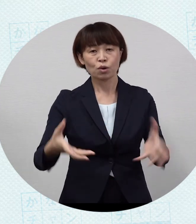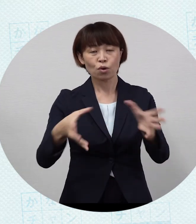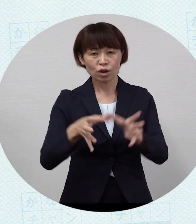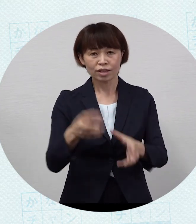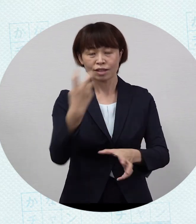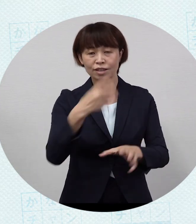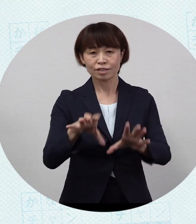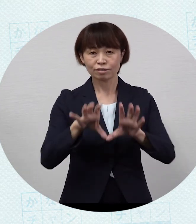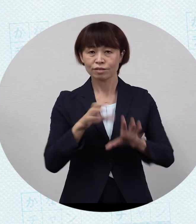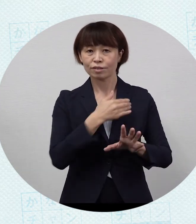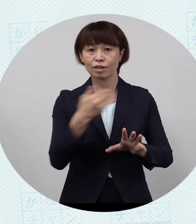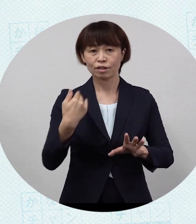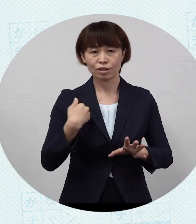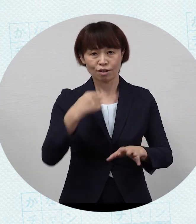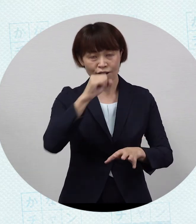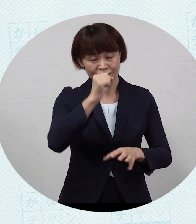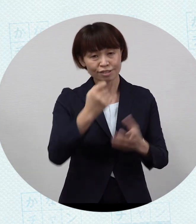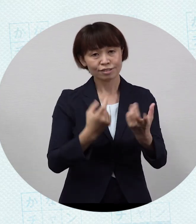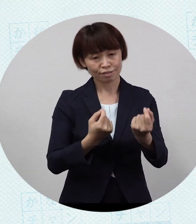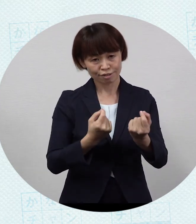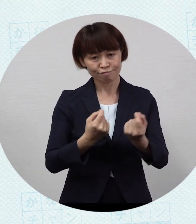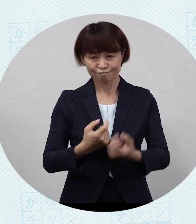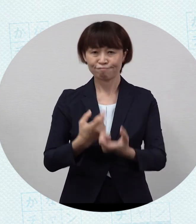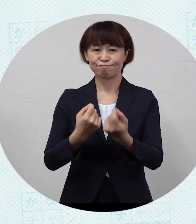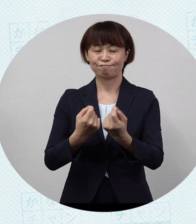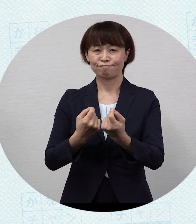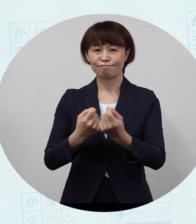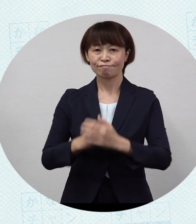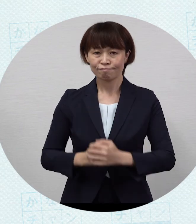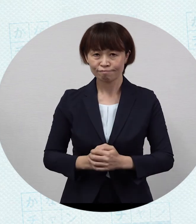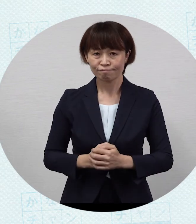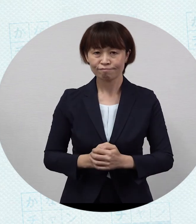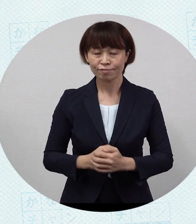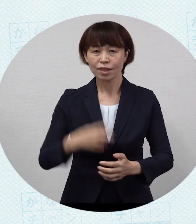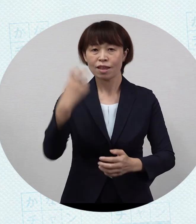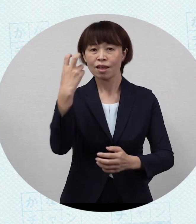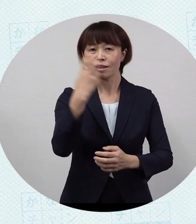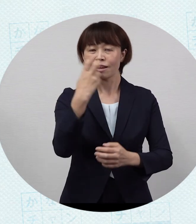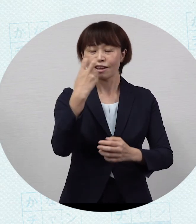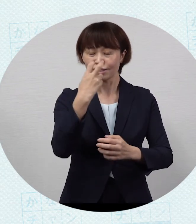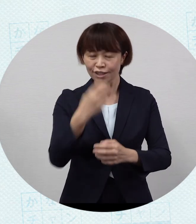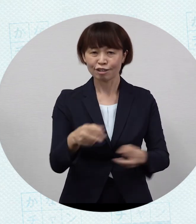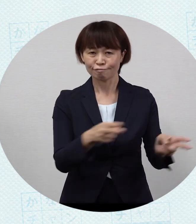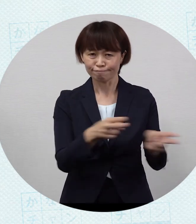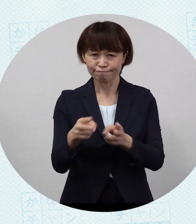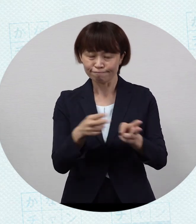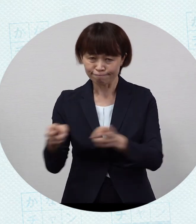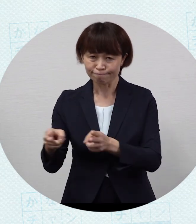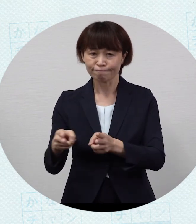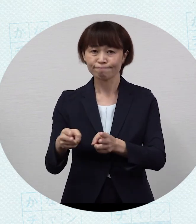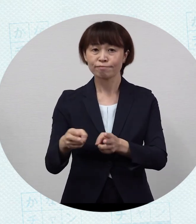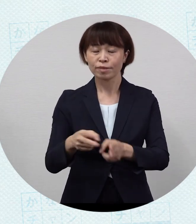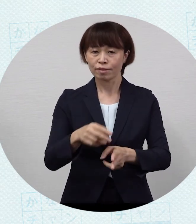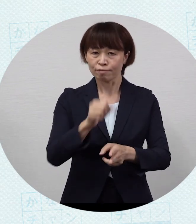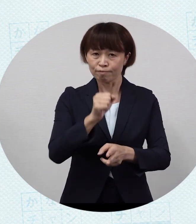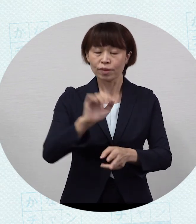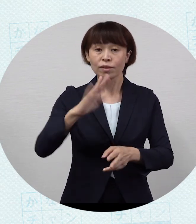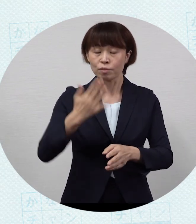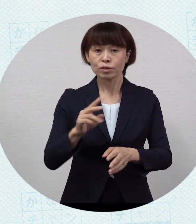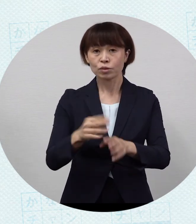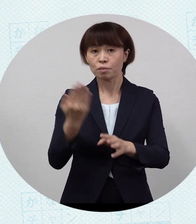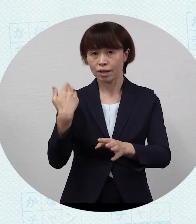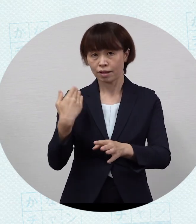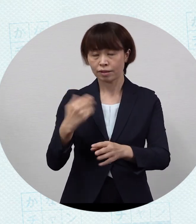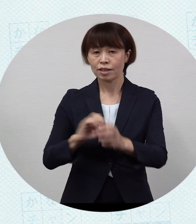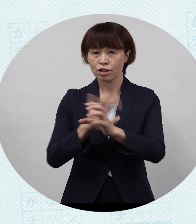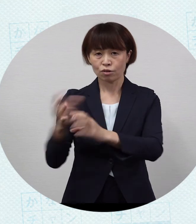になって安心ということですよね、はいはい、検査体制拡充されてどんどん安心高まってるんですけども、新型コロナウイルス